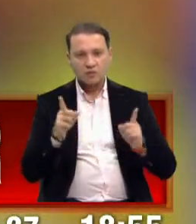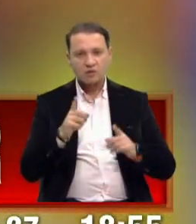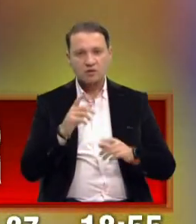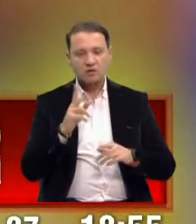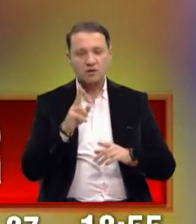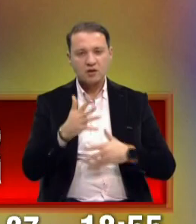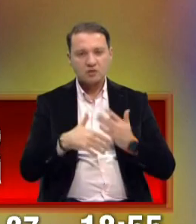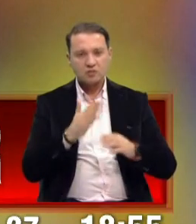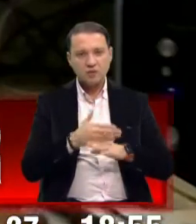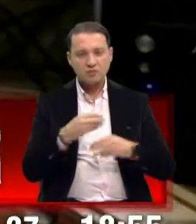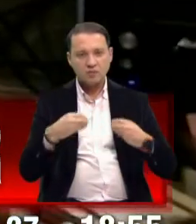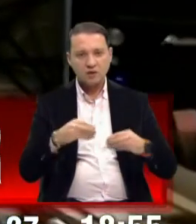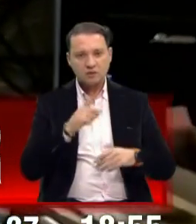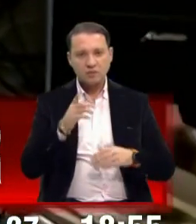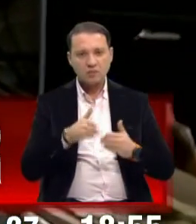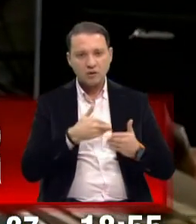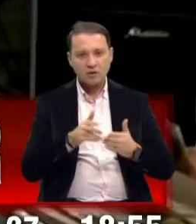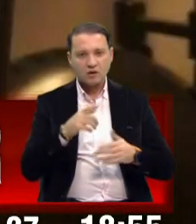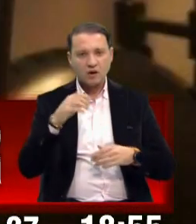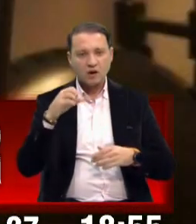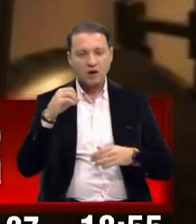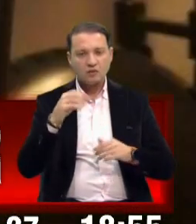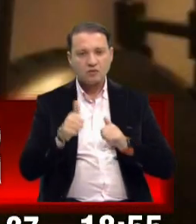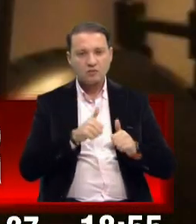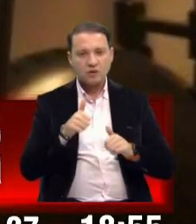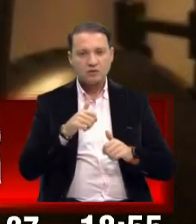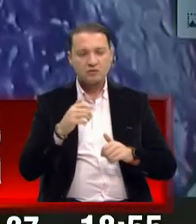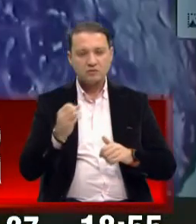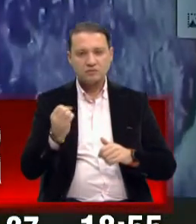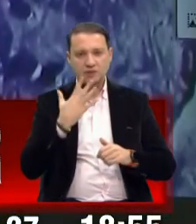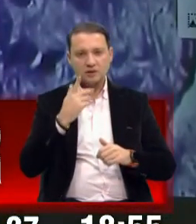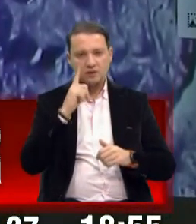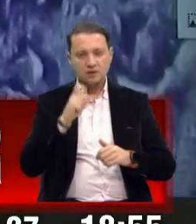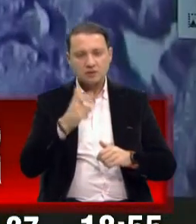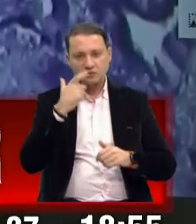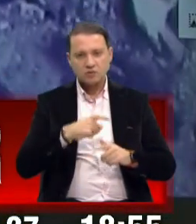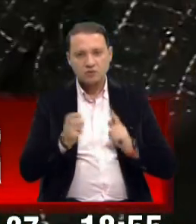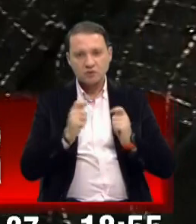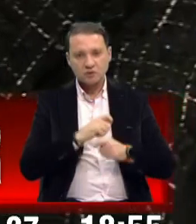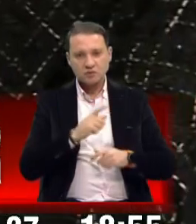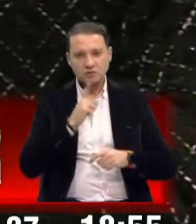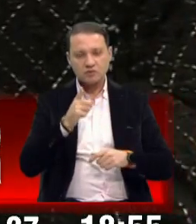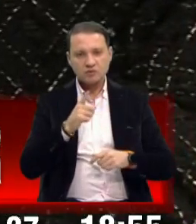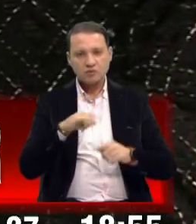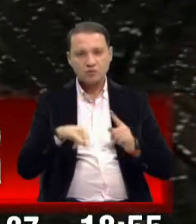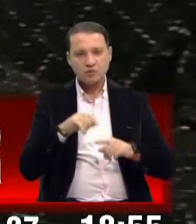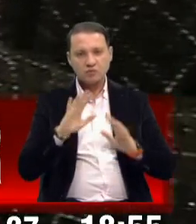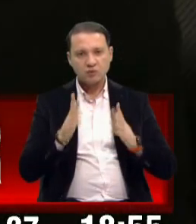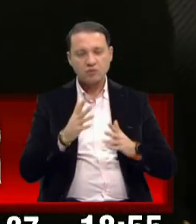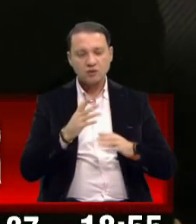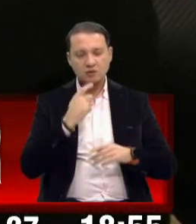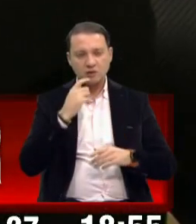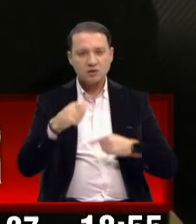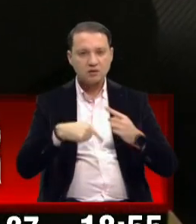maddeleri mikroplastikler boyalar elektromanyetik dalgalar insan genetiğini değiştiriyor ve hücredeki bozunma